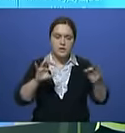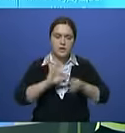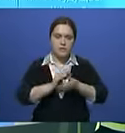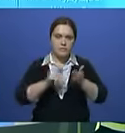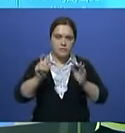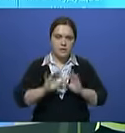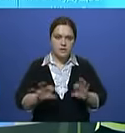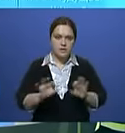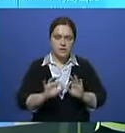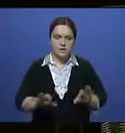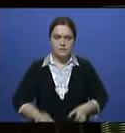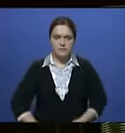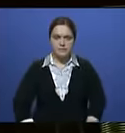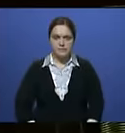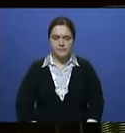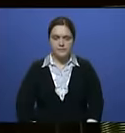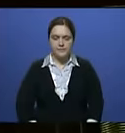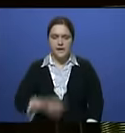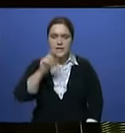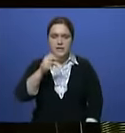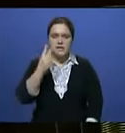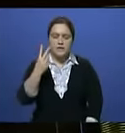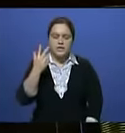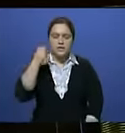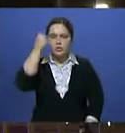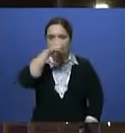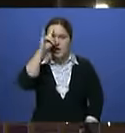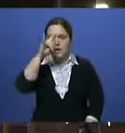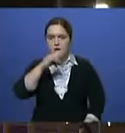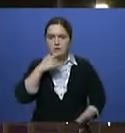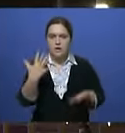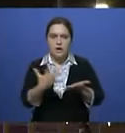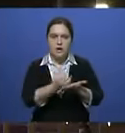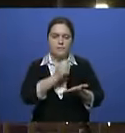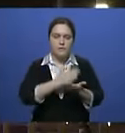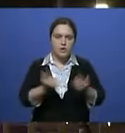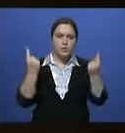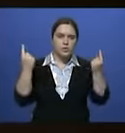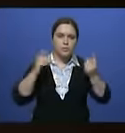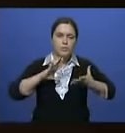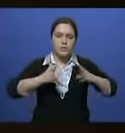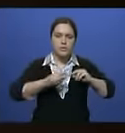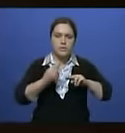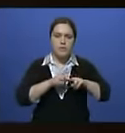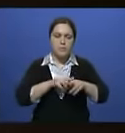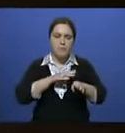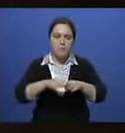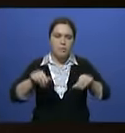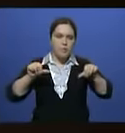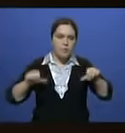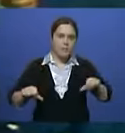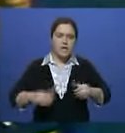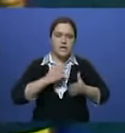тинель Баева за 23 года Казахстан достиг впечатляющих результатов став полноправным и авторитетным членам